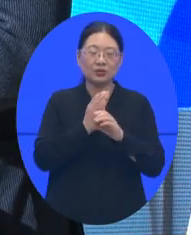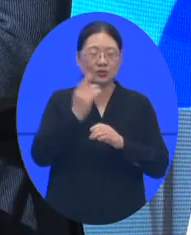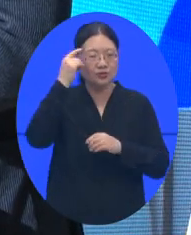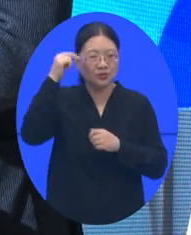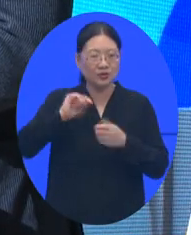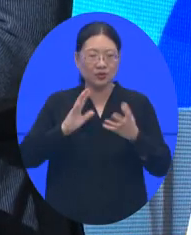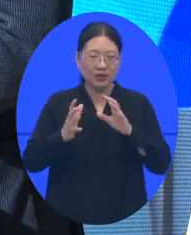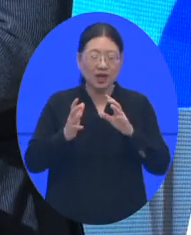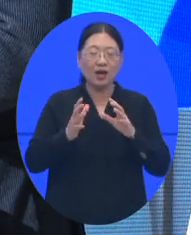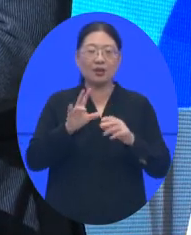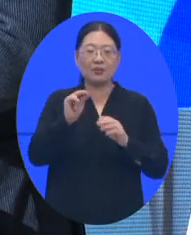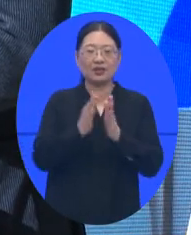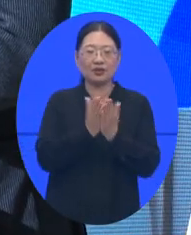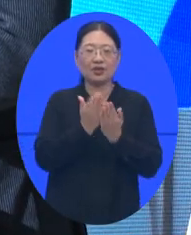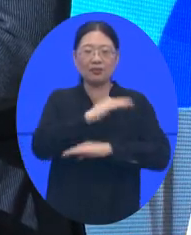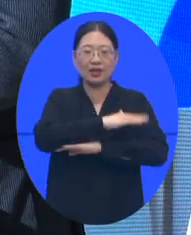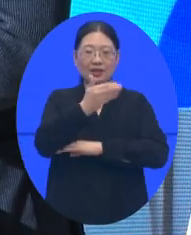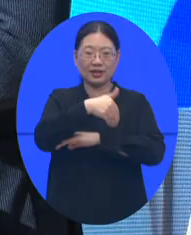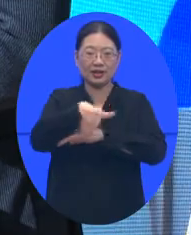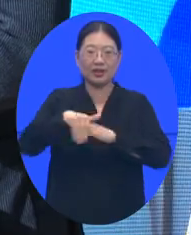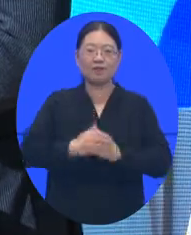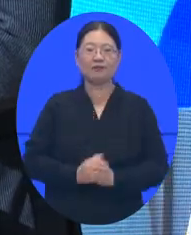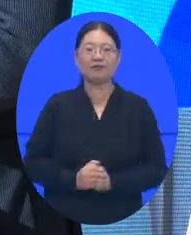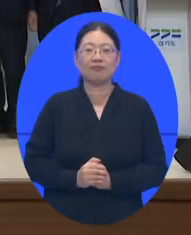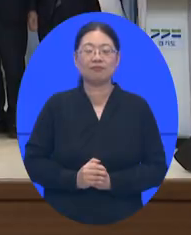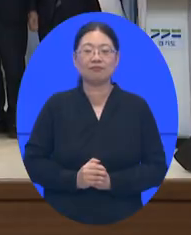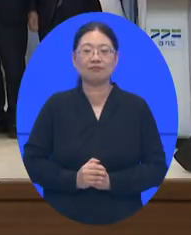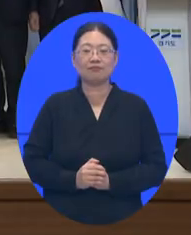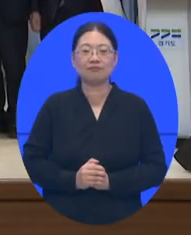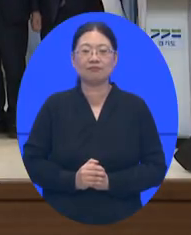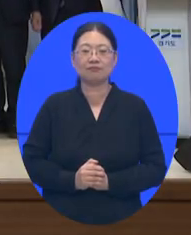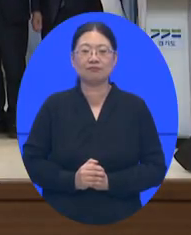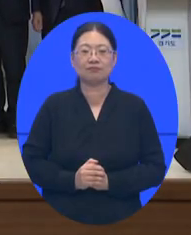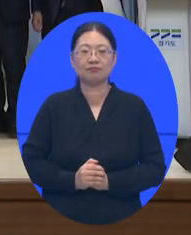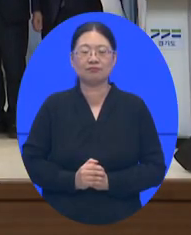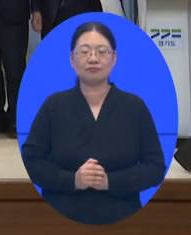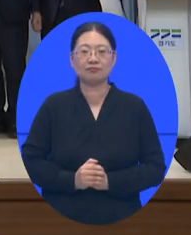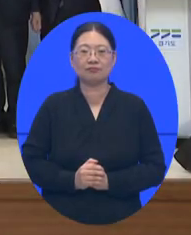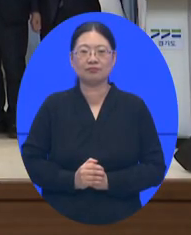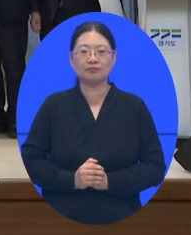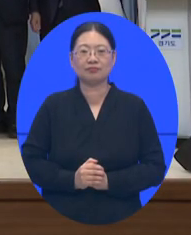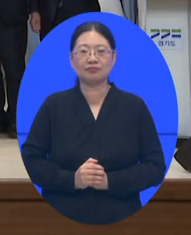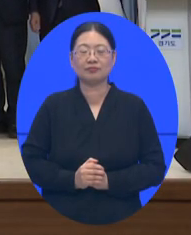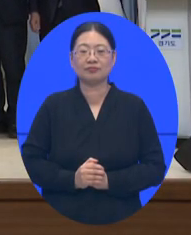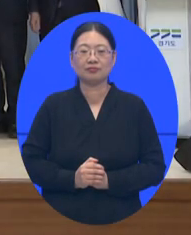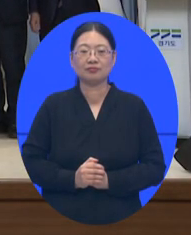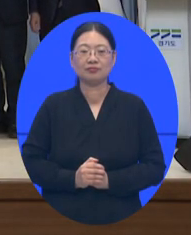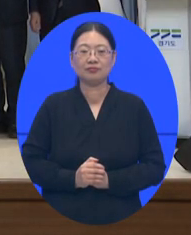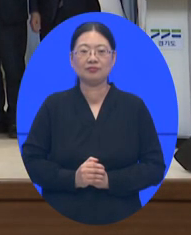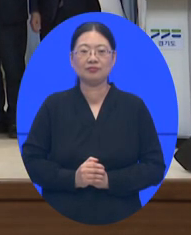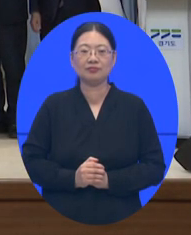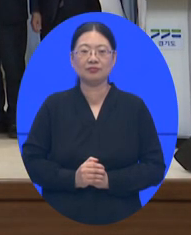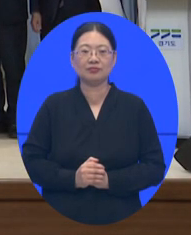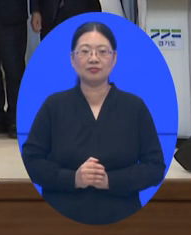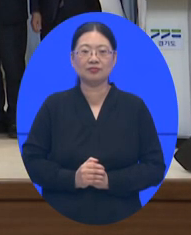경기도는 11월 중 수기 공론조사 백서를 발간할 예정입니다. 경기GTV 서문영입니다.